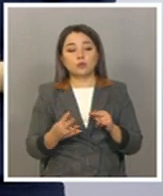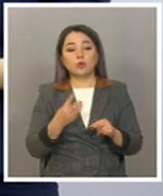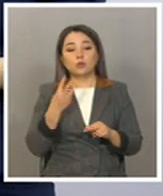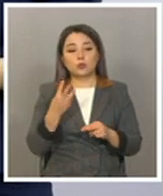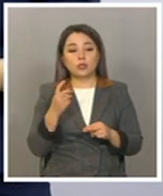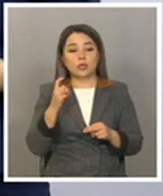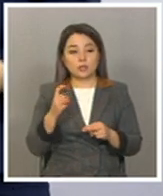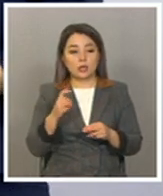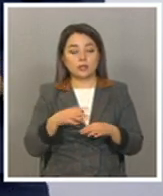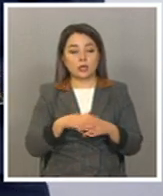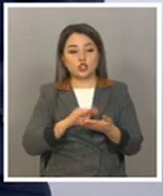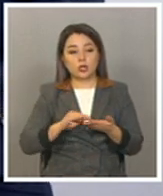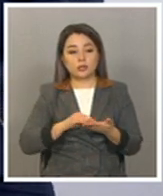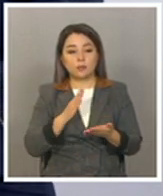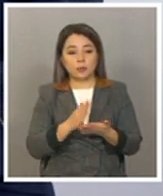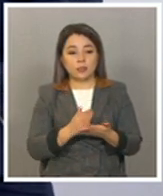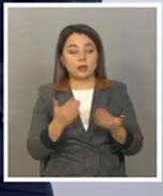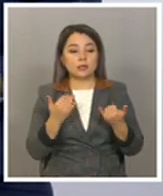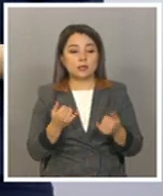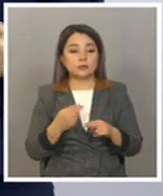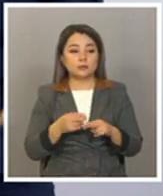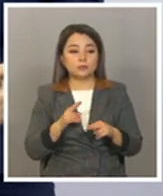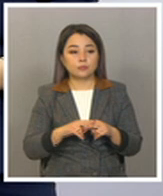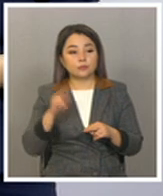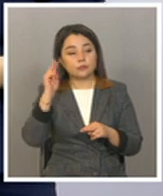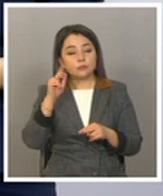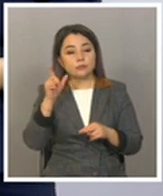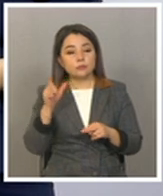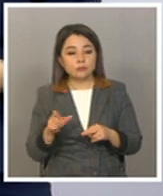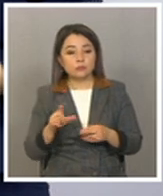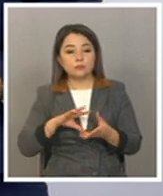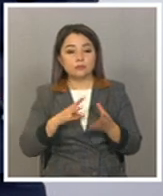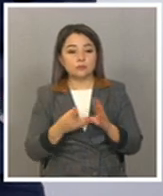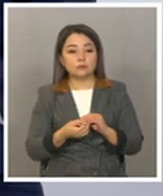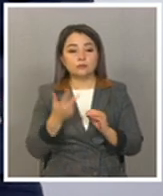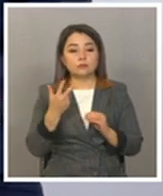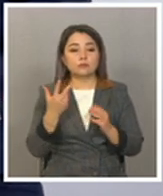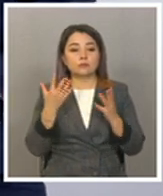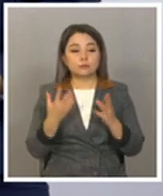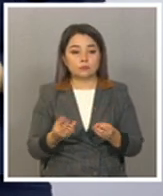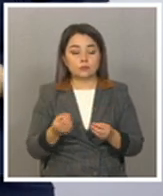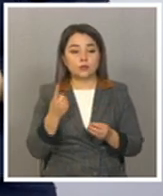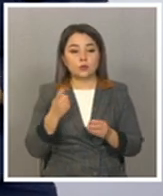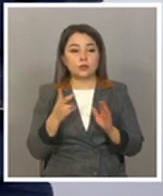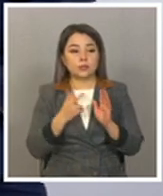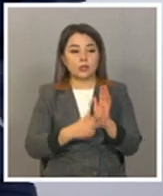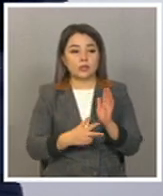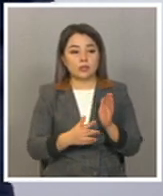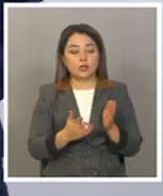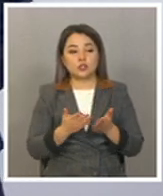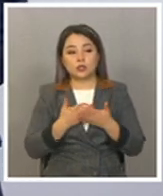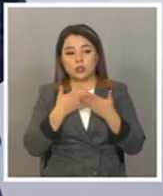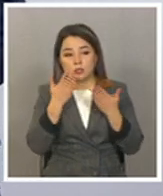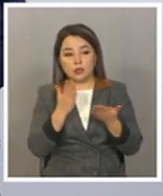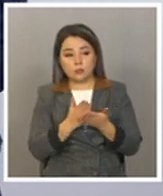X өрнегімен жазылады. Енді оқушы жалпы 3 күнде 180 бет оқыған болса, онда 3 күнде